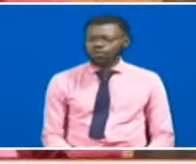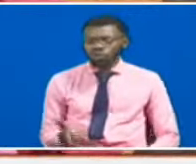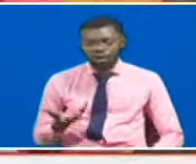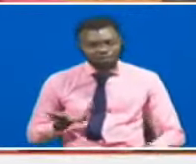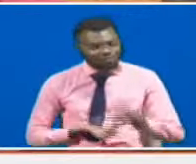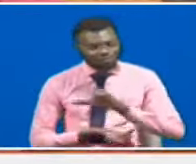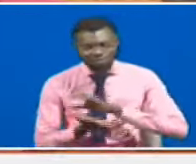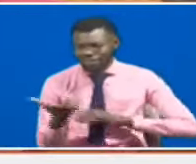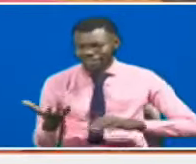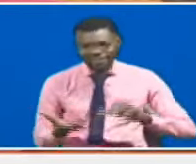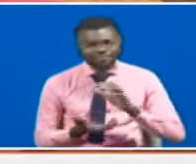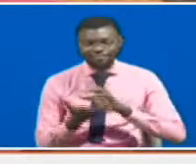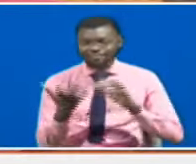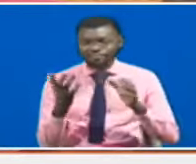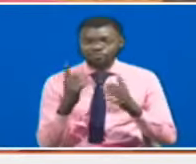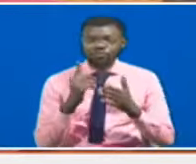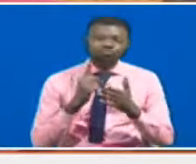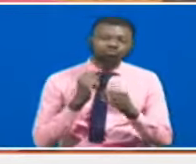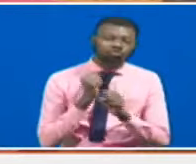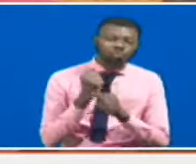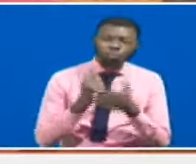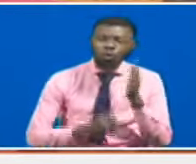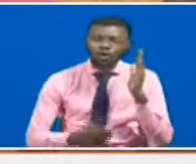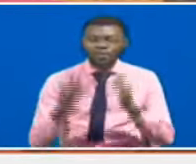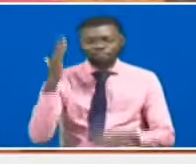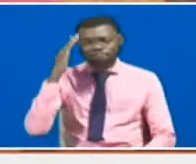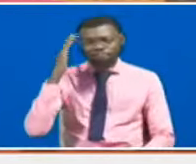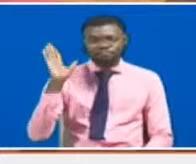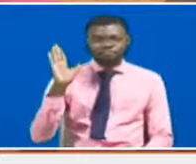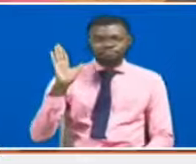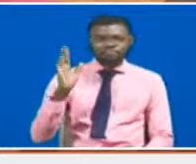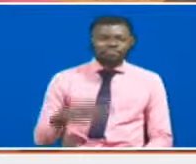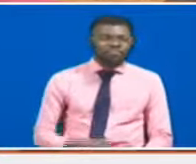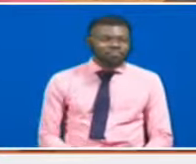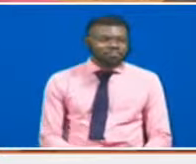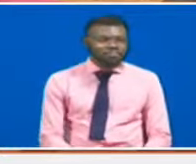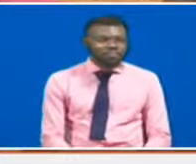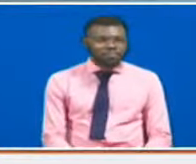Tumechanganyikiwa, hajutui tutafanyaje. Tunaomba tafadhali.